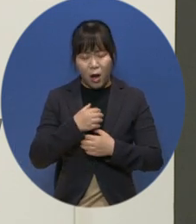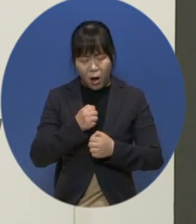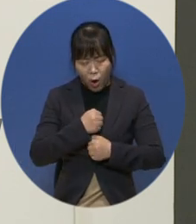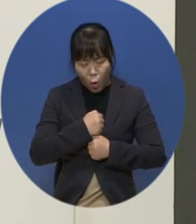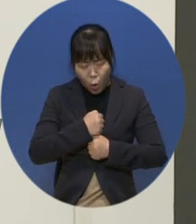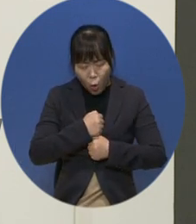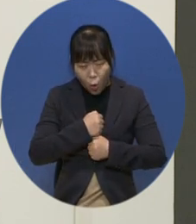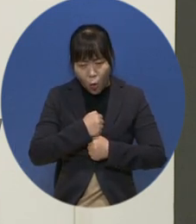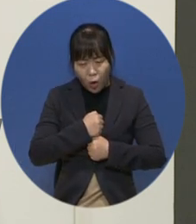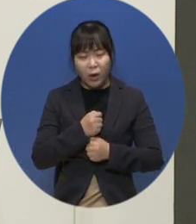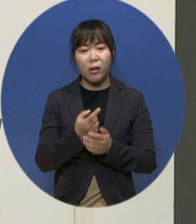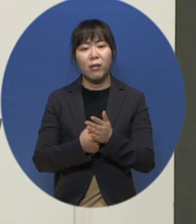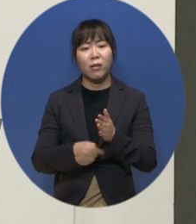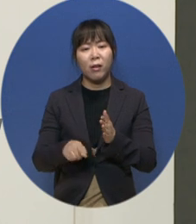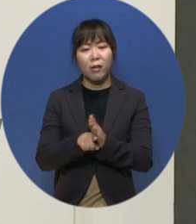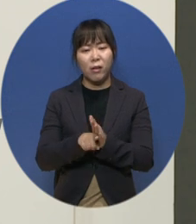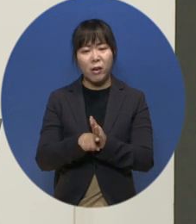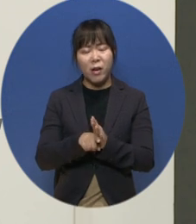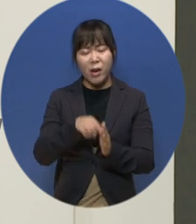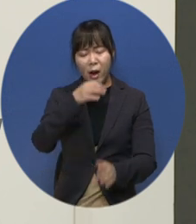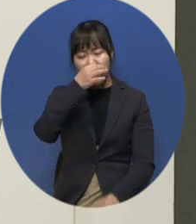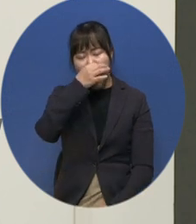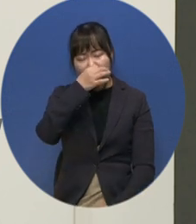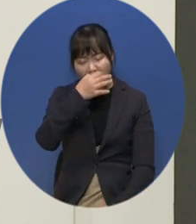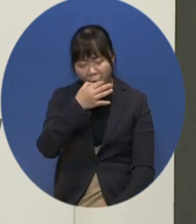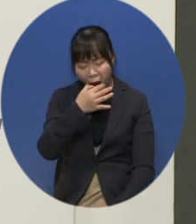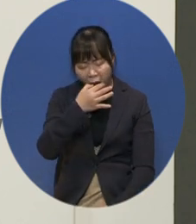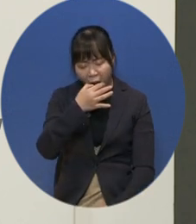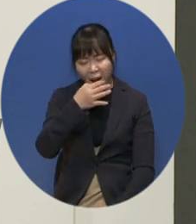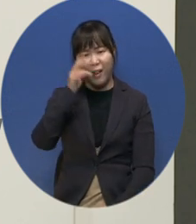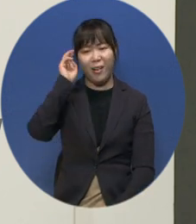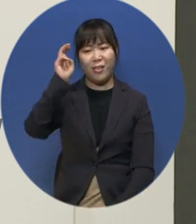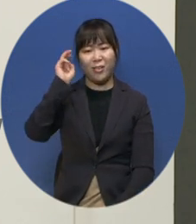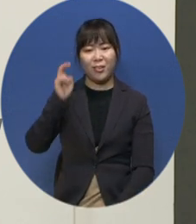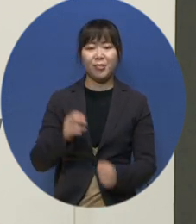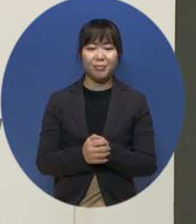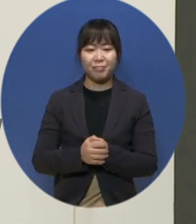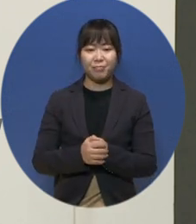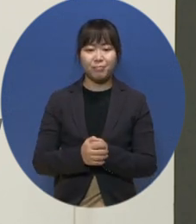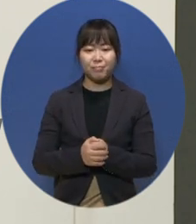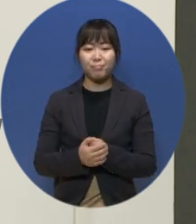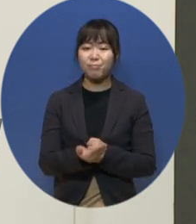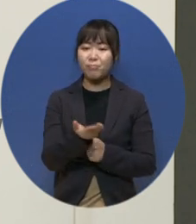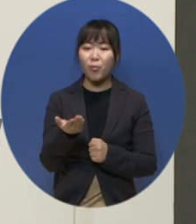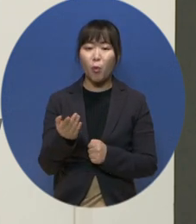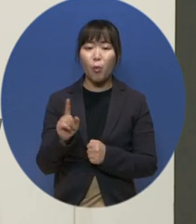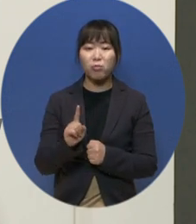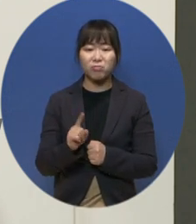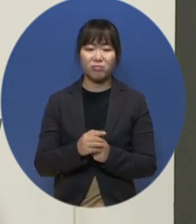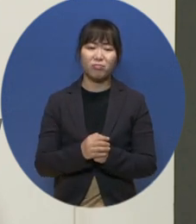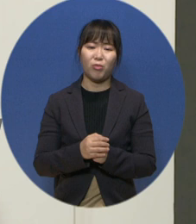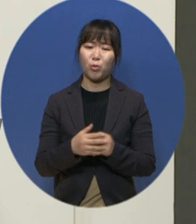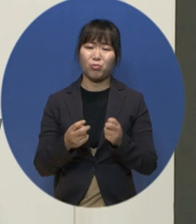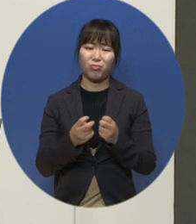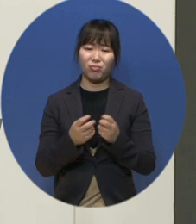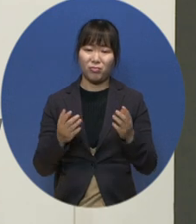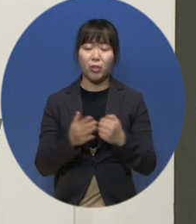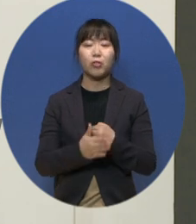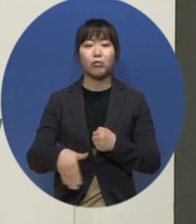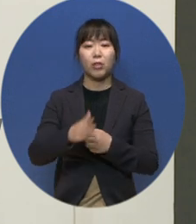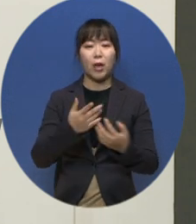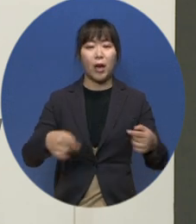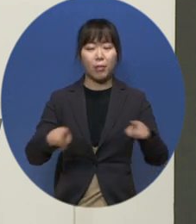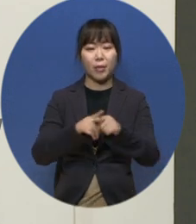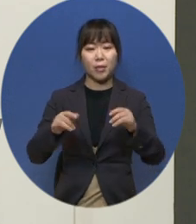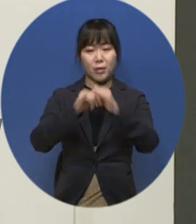안정수칙을 지키기 위해서 아마 힘드시리라 믿습니다. 그러나 어떻습니까? 할 수 없잖아요. 우리가 공동사회를